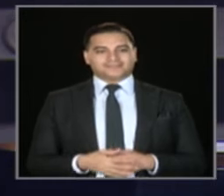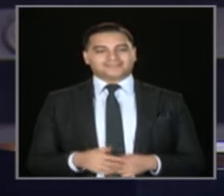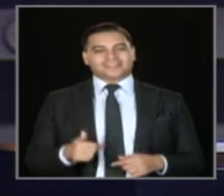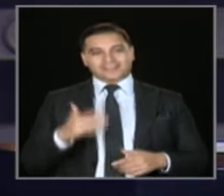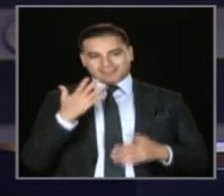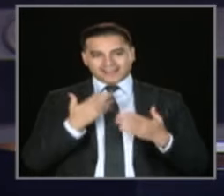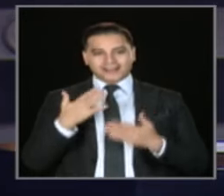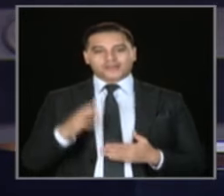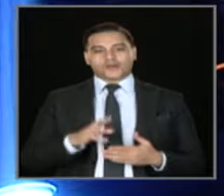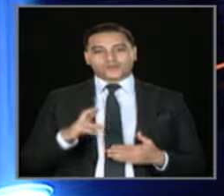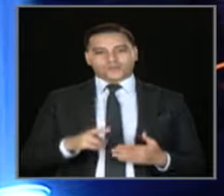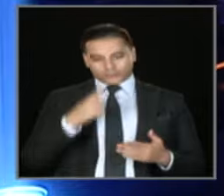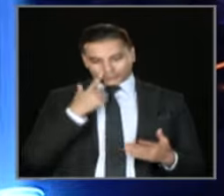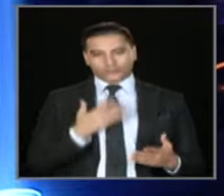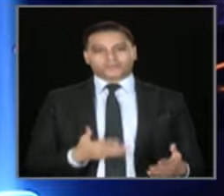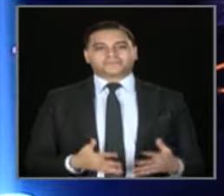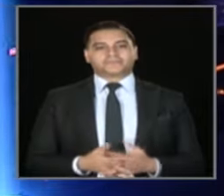تاريخ وسؤاله،